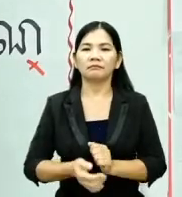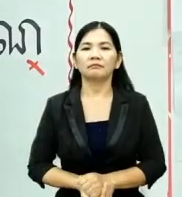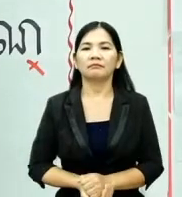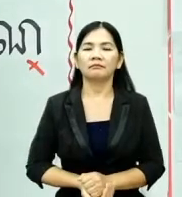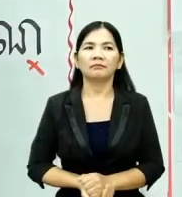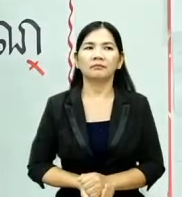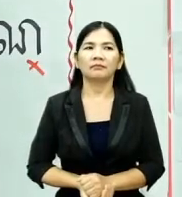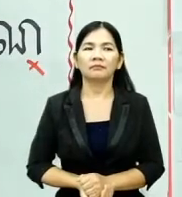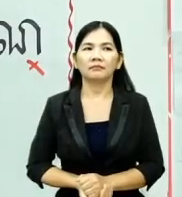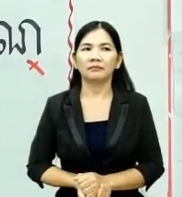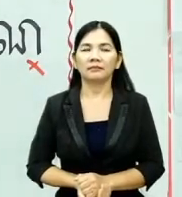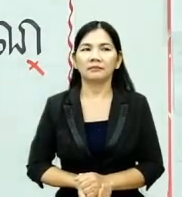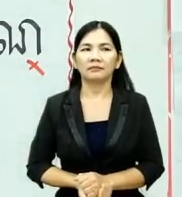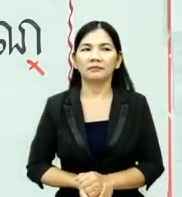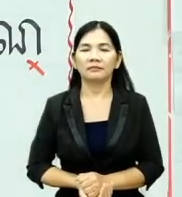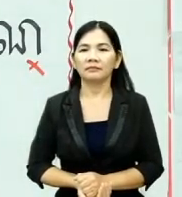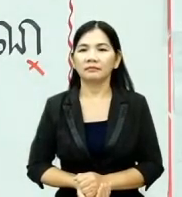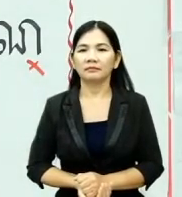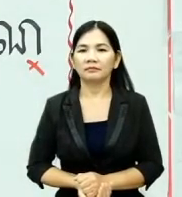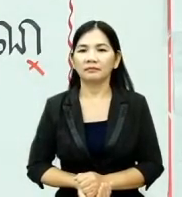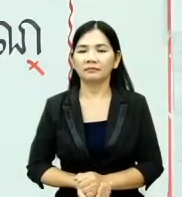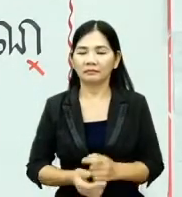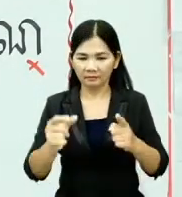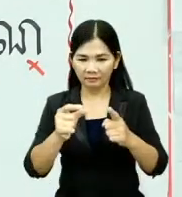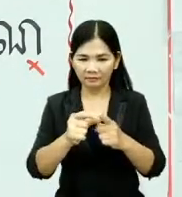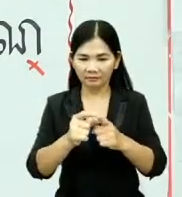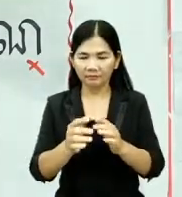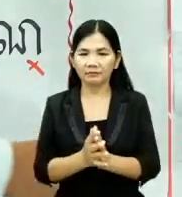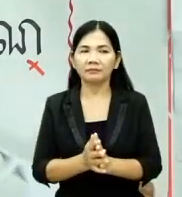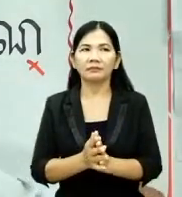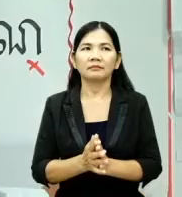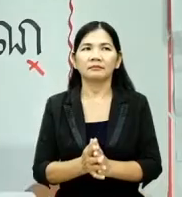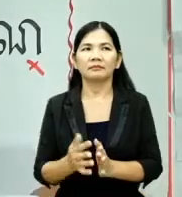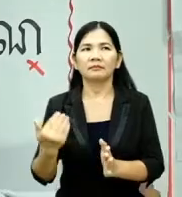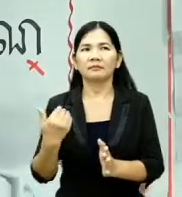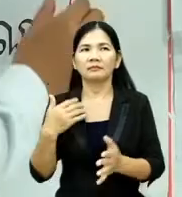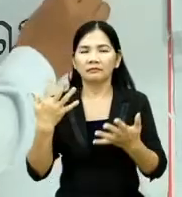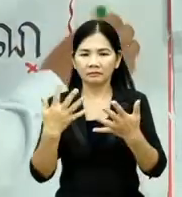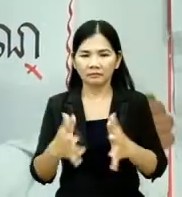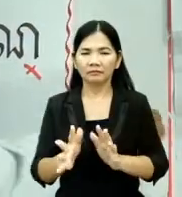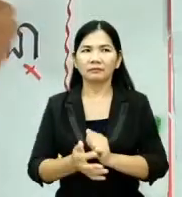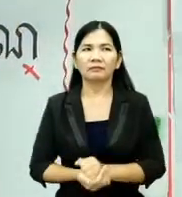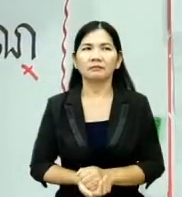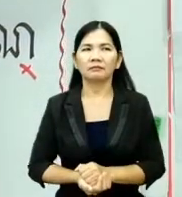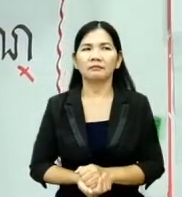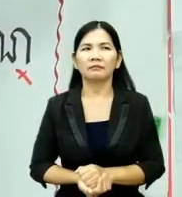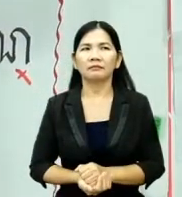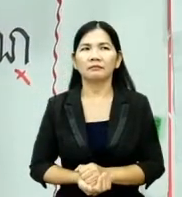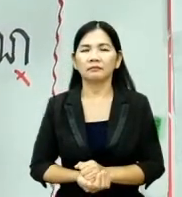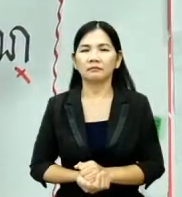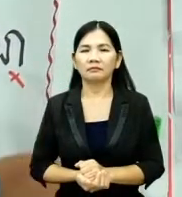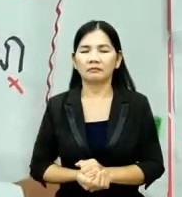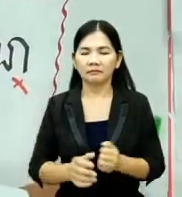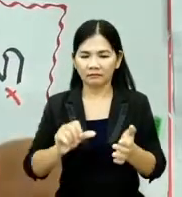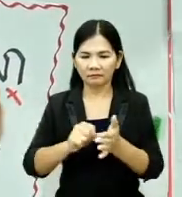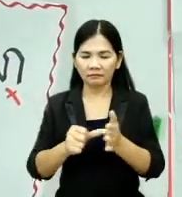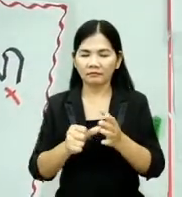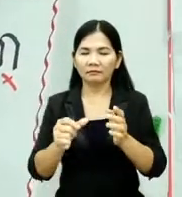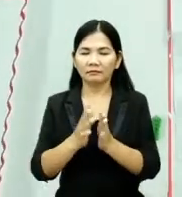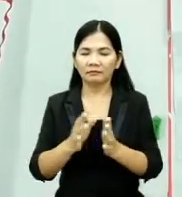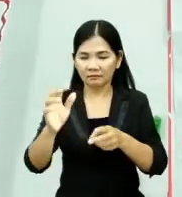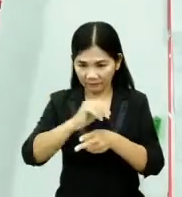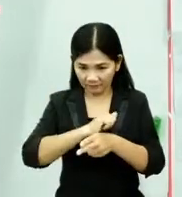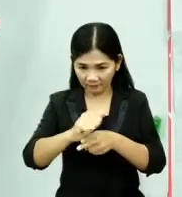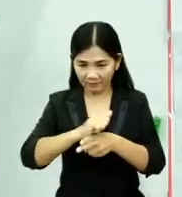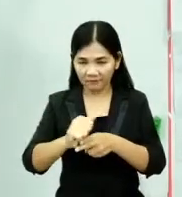cỏm đài là con nát chẳng bị bài dân cư dân rộng bàn cục ở hơi để dân độ xong bị khăn nóng chà cổ đá lùm hạt ní